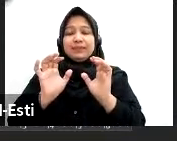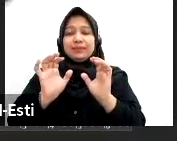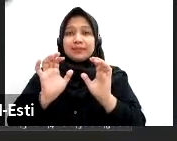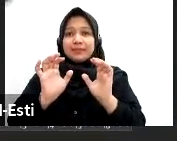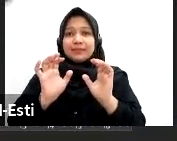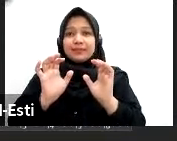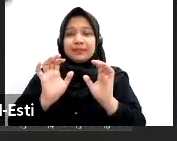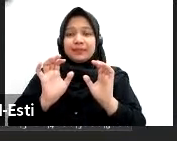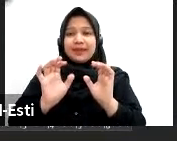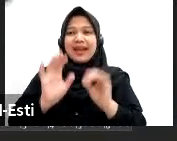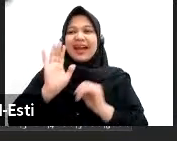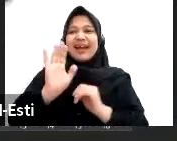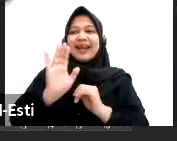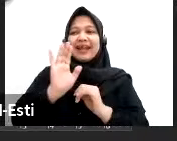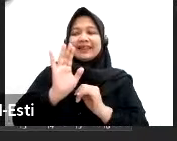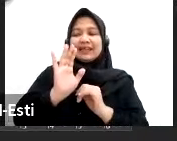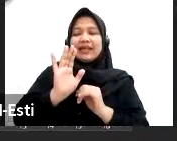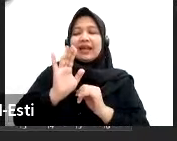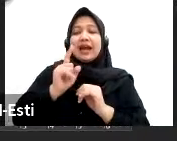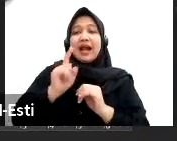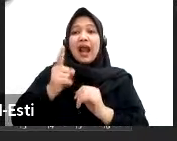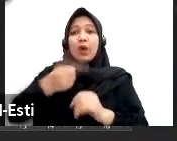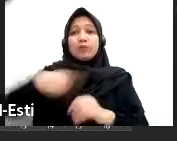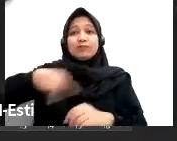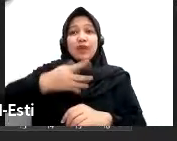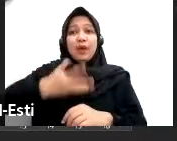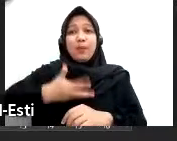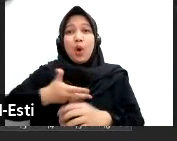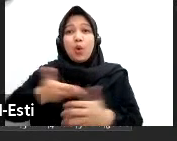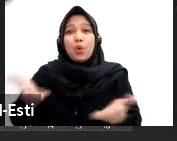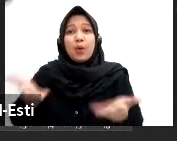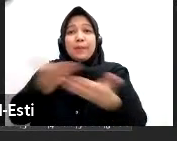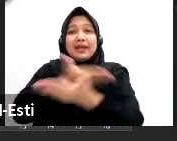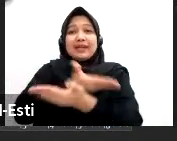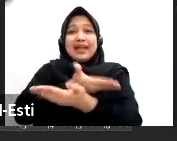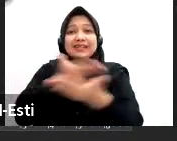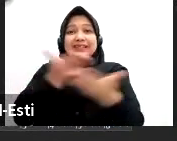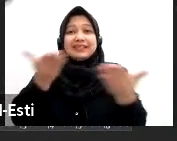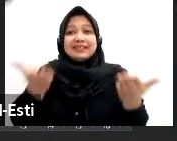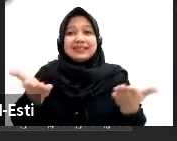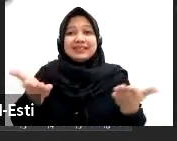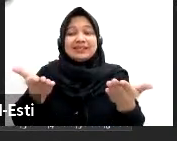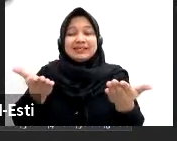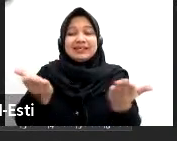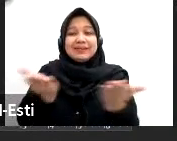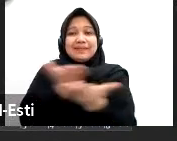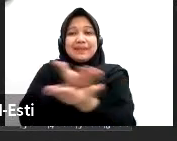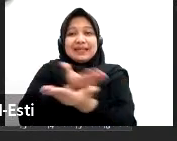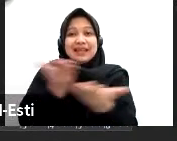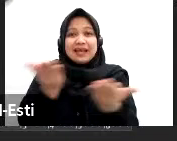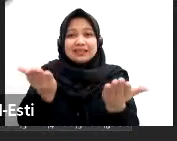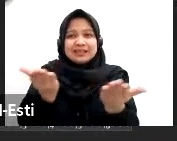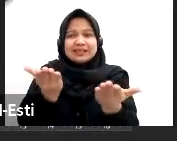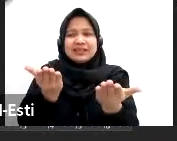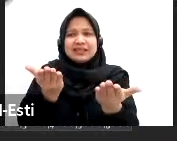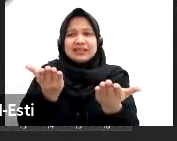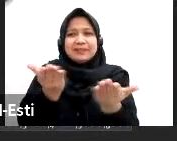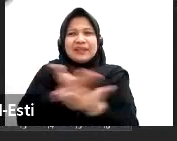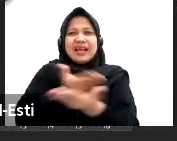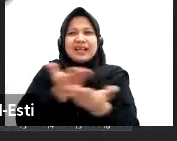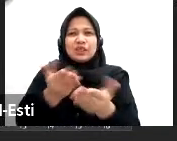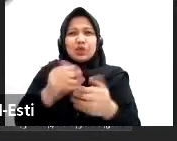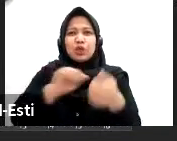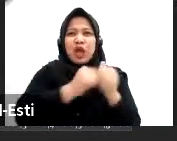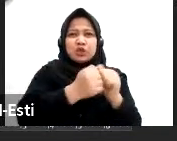akan kesulitan sendiri kalau kita akan melakukan mediasi ke masing-masing apa namanya masing-masing kasus